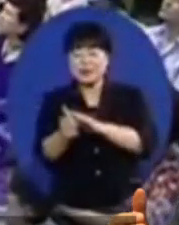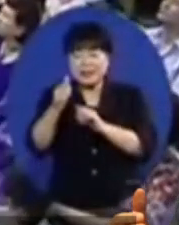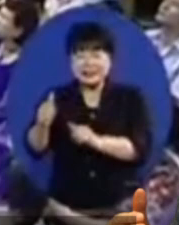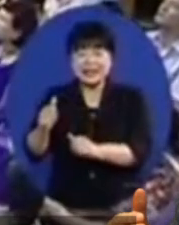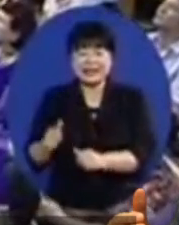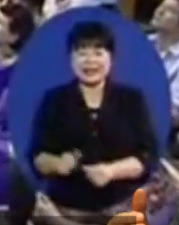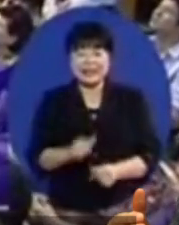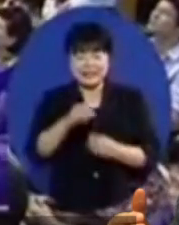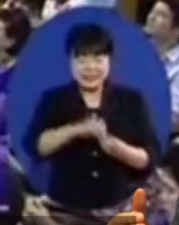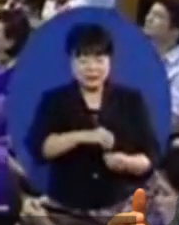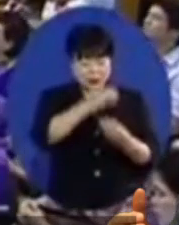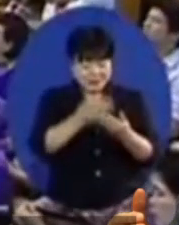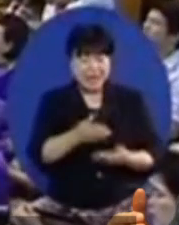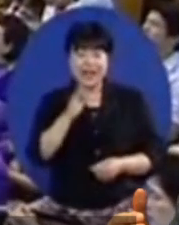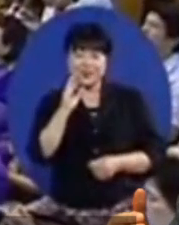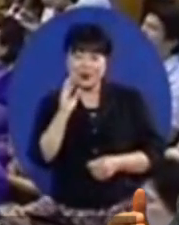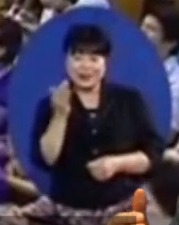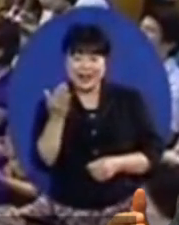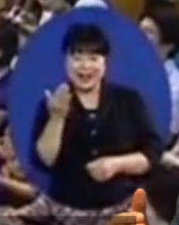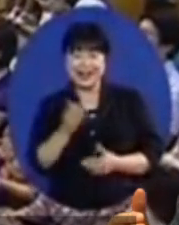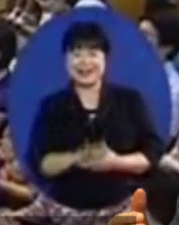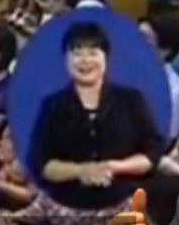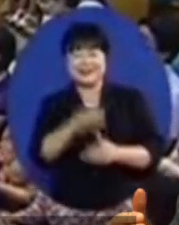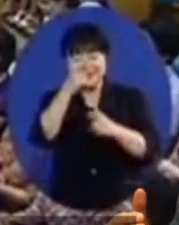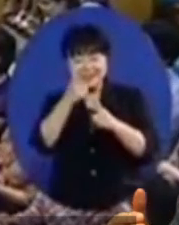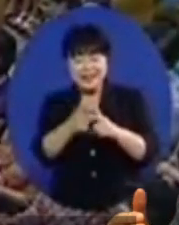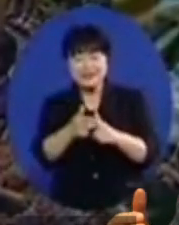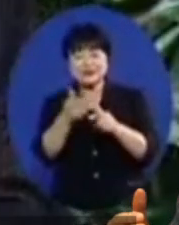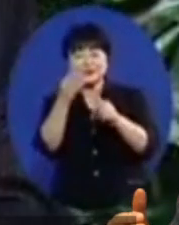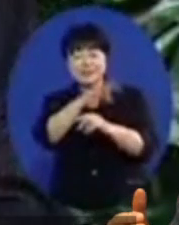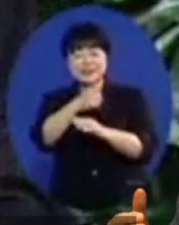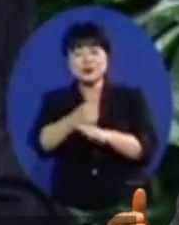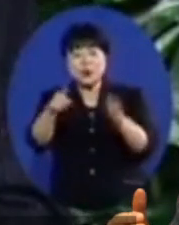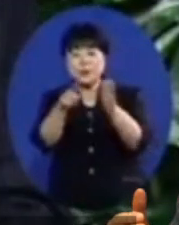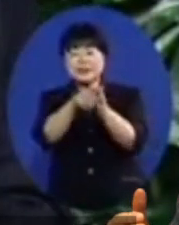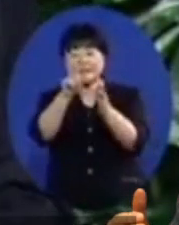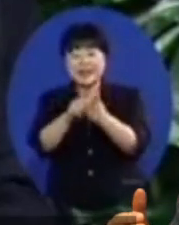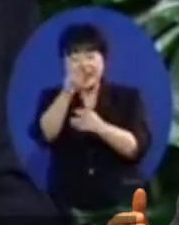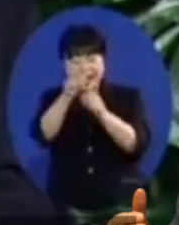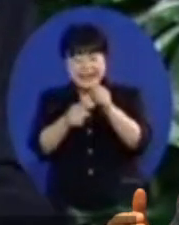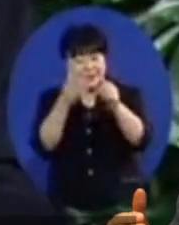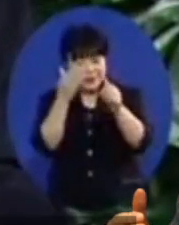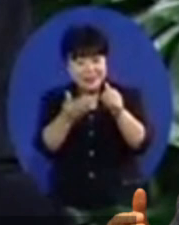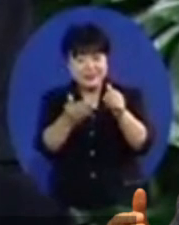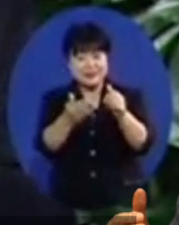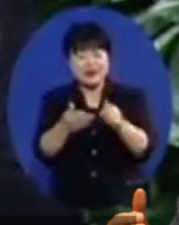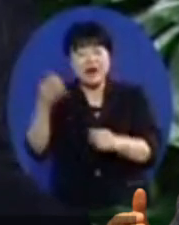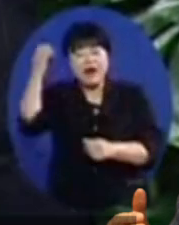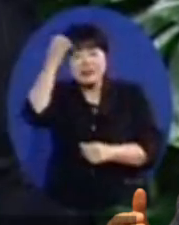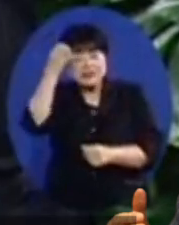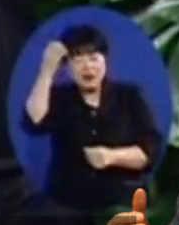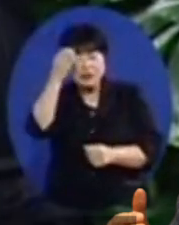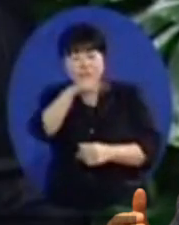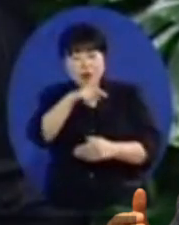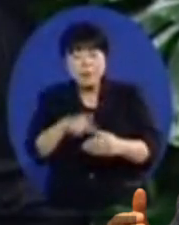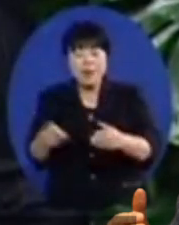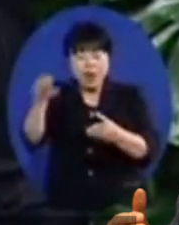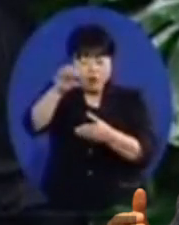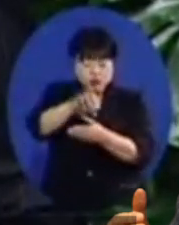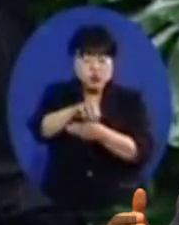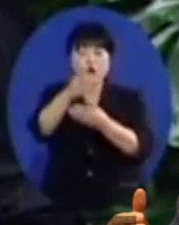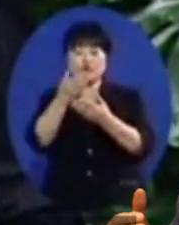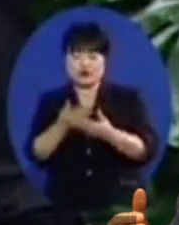상속자가 되게 하려 하십니다. 예수 그리스도를 믿으면 하나님께서 성령을 우리 마음속에